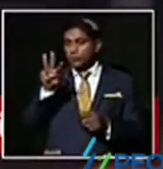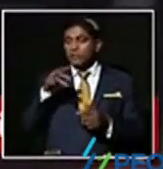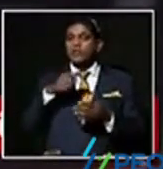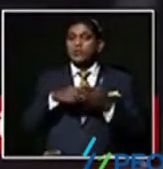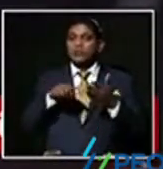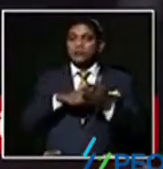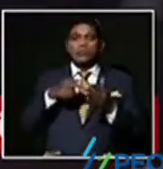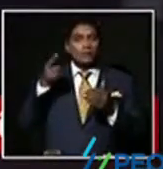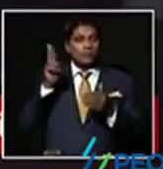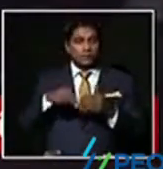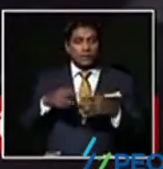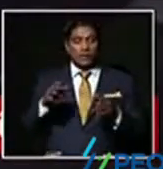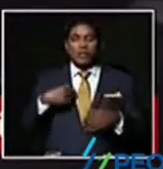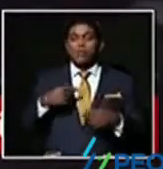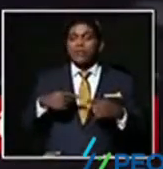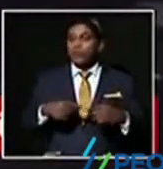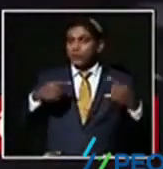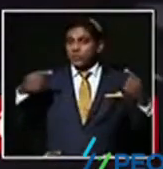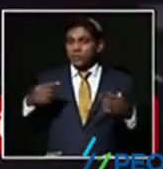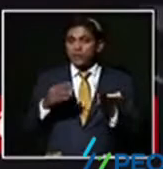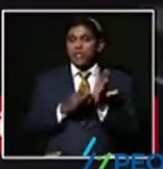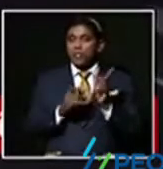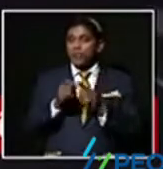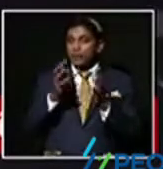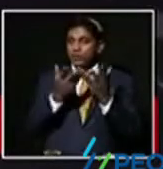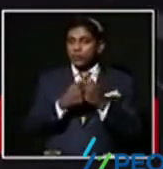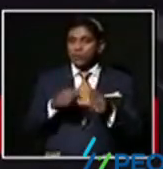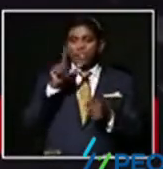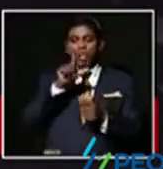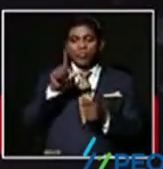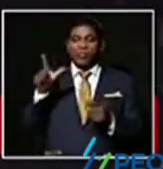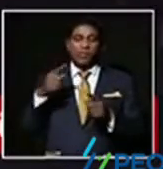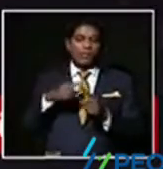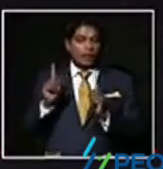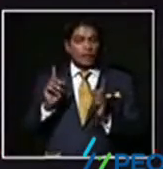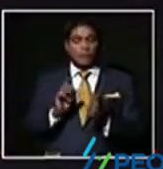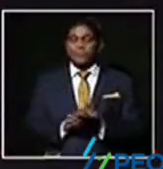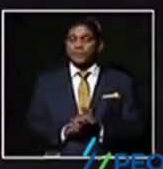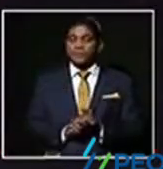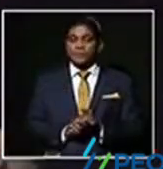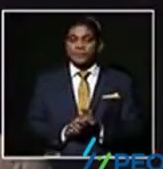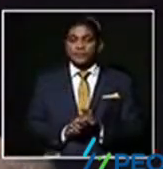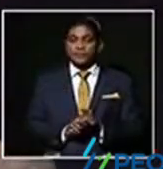වුණා. ඊට විරුද්ධ වුණේ පාර්ලිමේන්තු මන්ත්‍රීවරුන් 77 දෙනෙකු පමණයි.